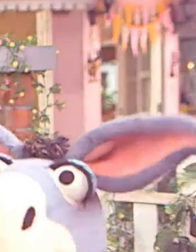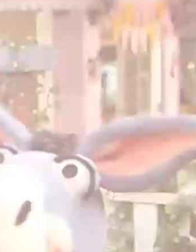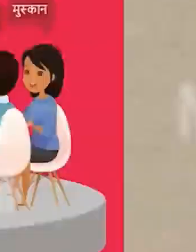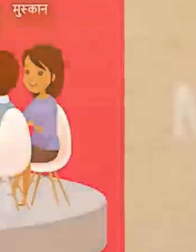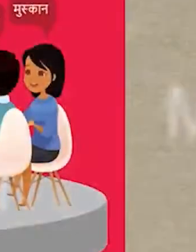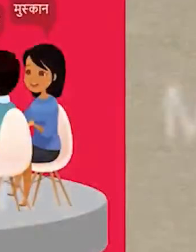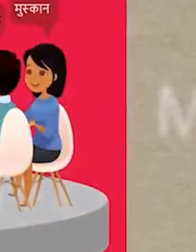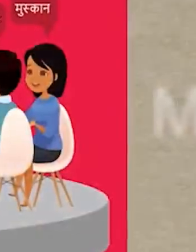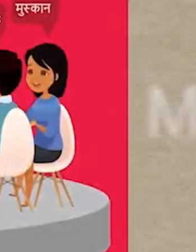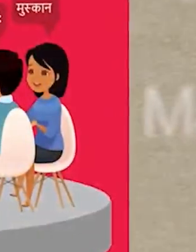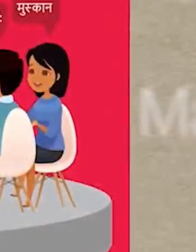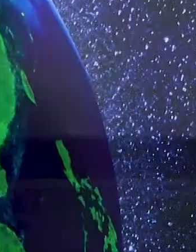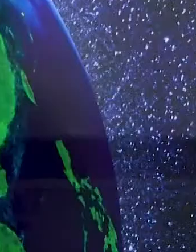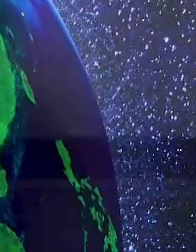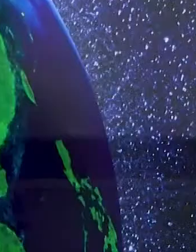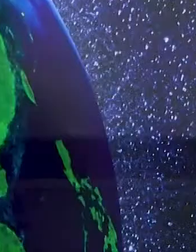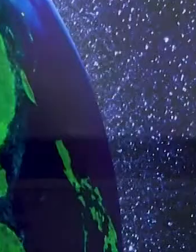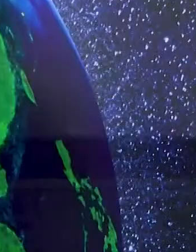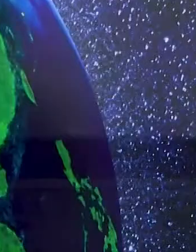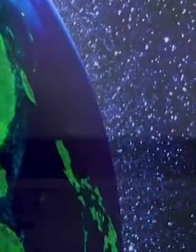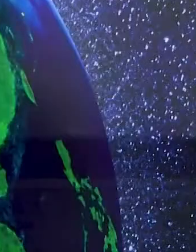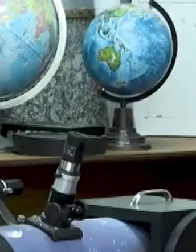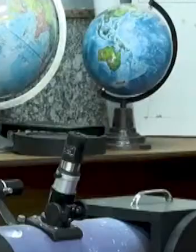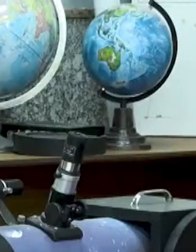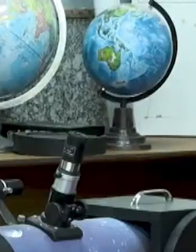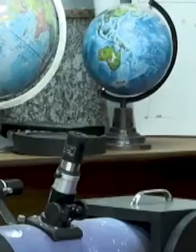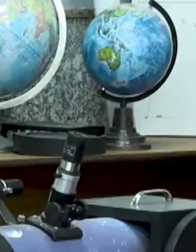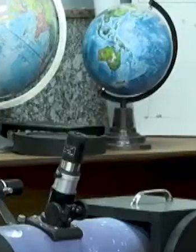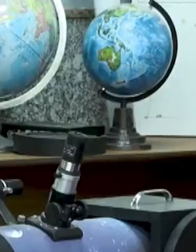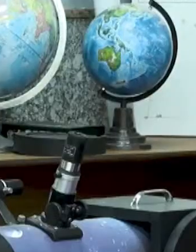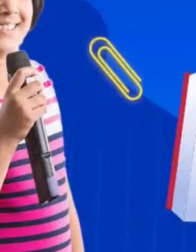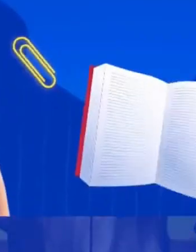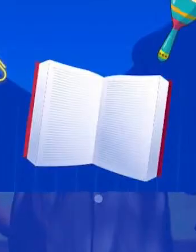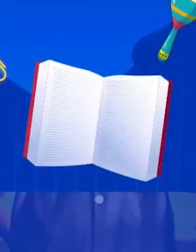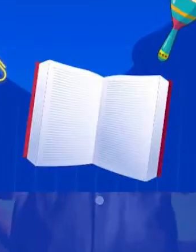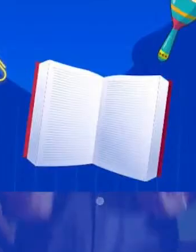सकते हैं। भारतीय भाषा कविता प्रतियोगिता के नियम